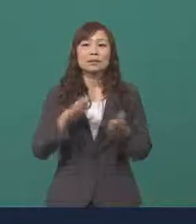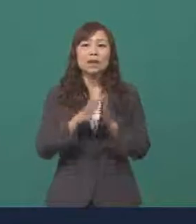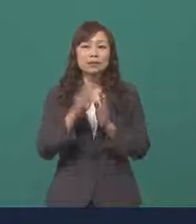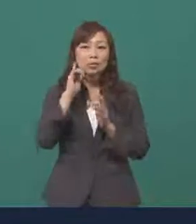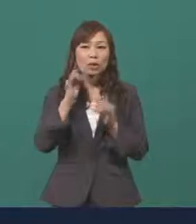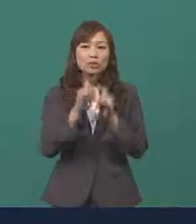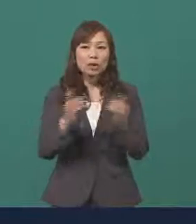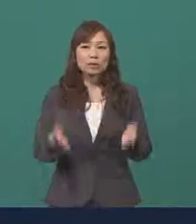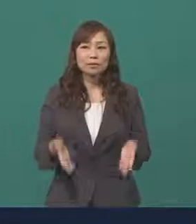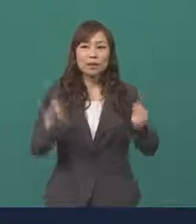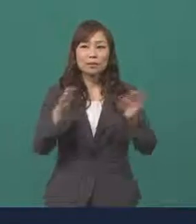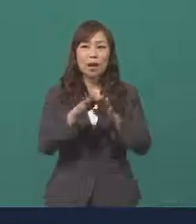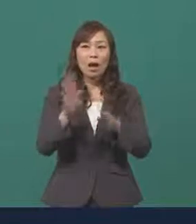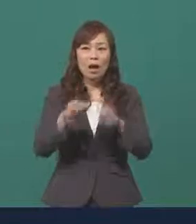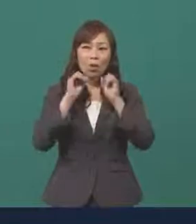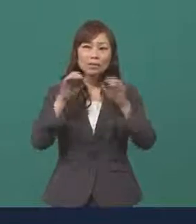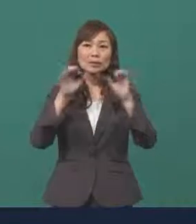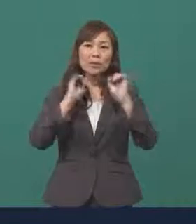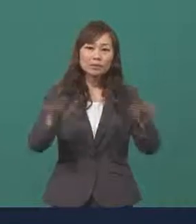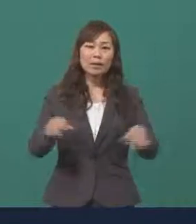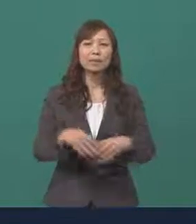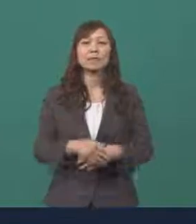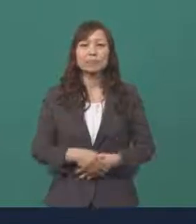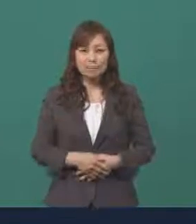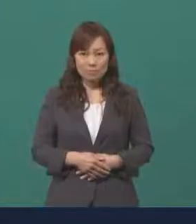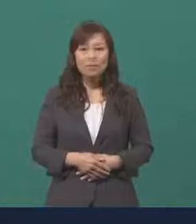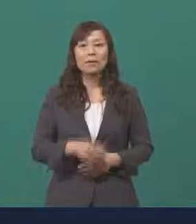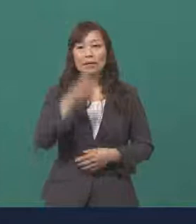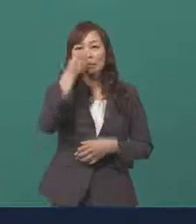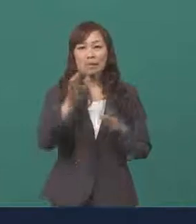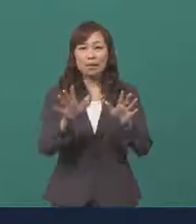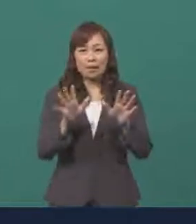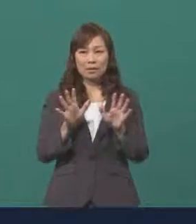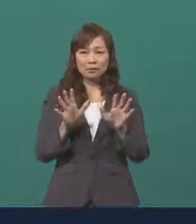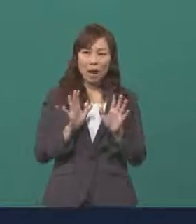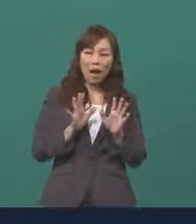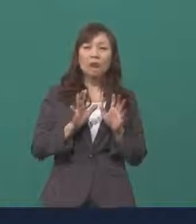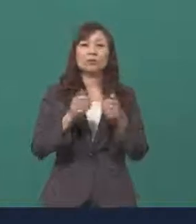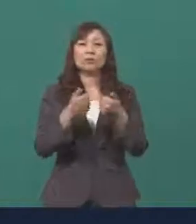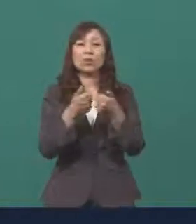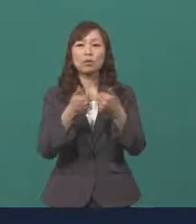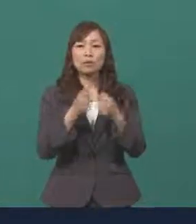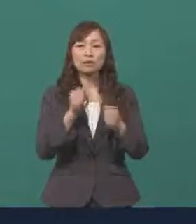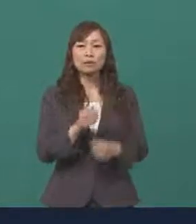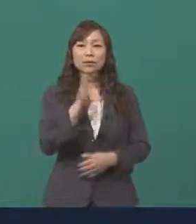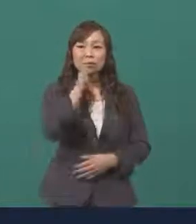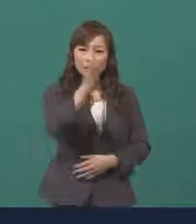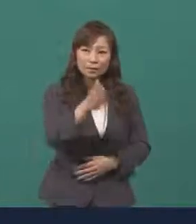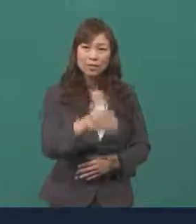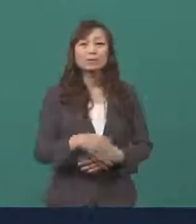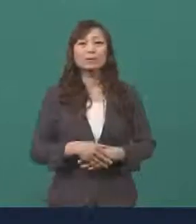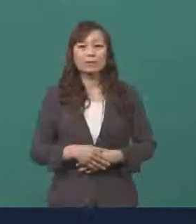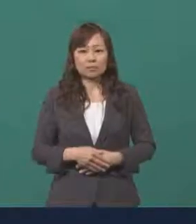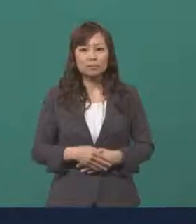続いて滋賀県立聴覚障害者センターからのお知らせです。被害に遭ったら相談してください